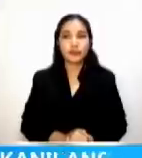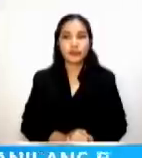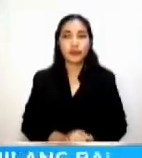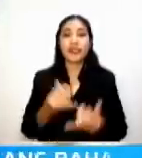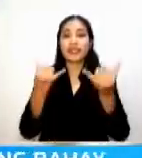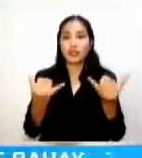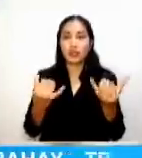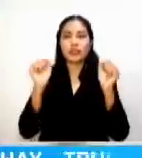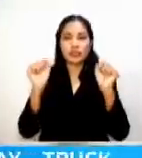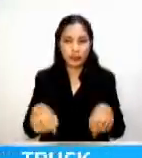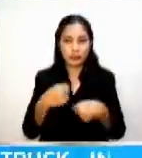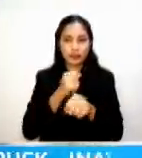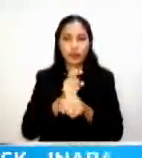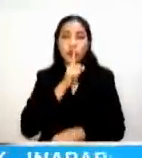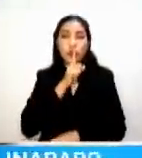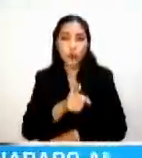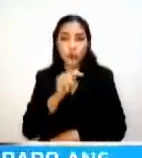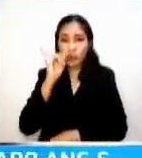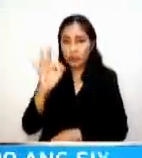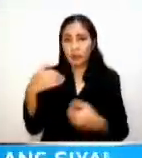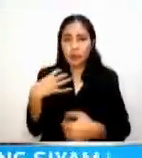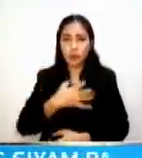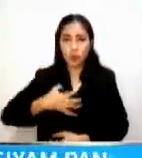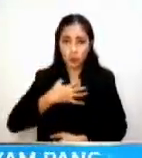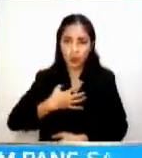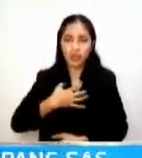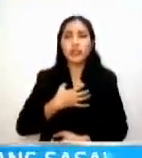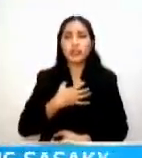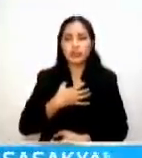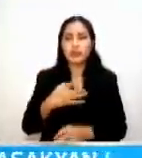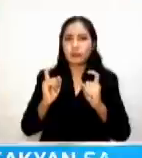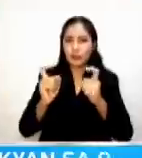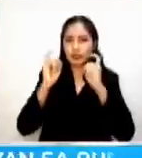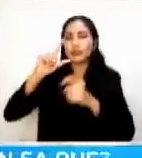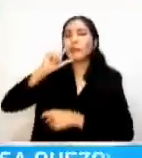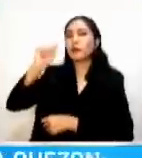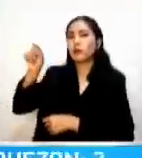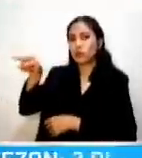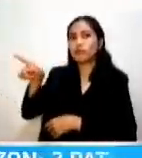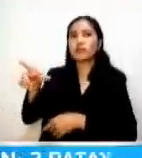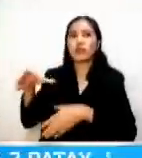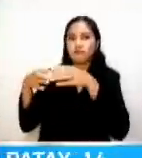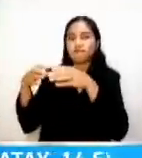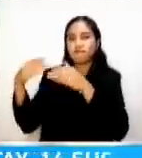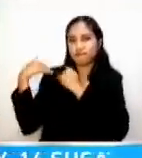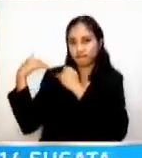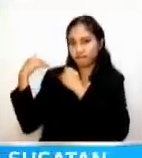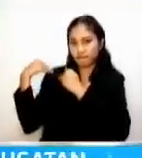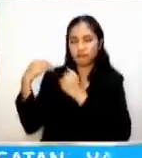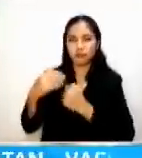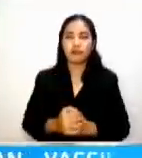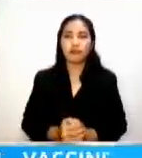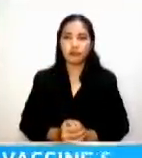na kung may mga reklamo man, agaran itong ipapahatid doon sa appropriate committee or okay. Team. Saan